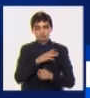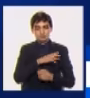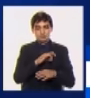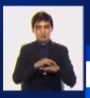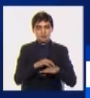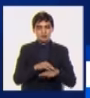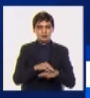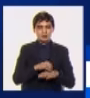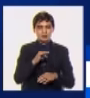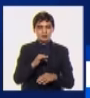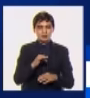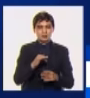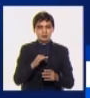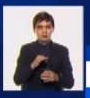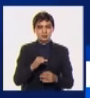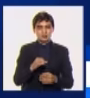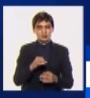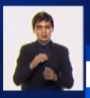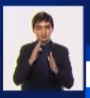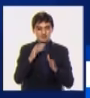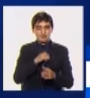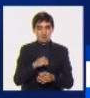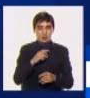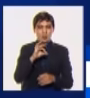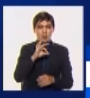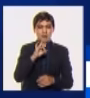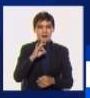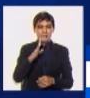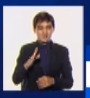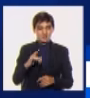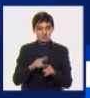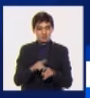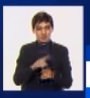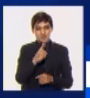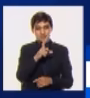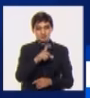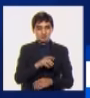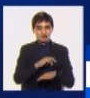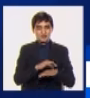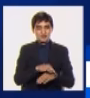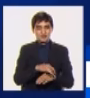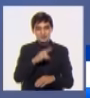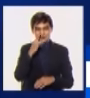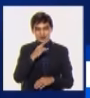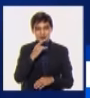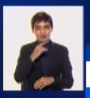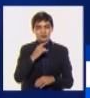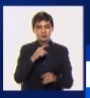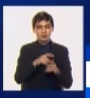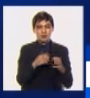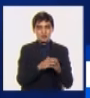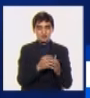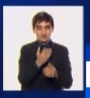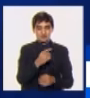сам обращением случае орви с от один из сотрудников этого казахстана туркестанская